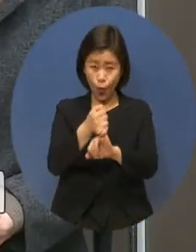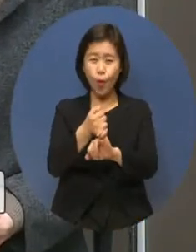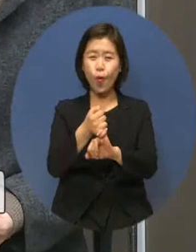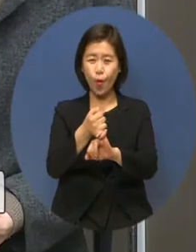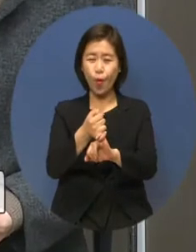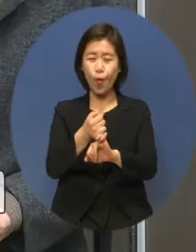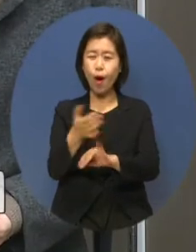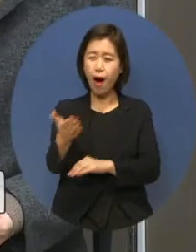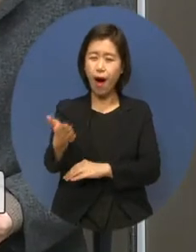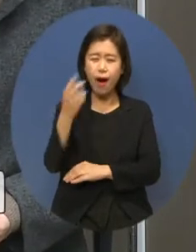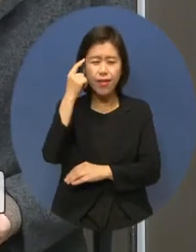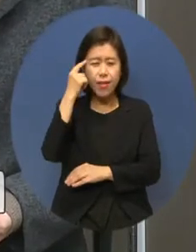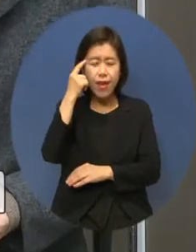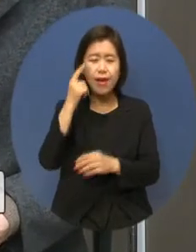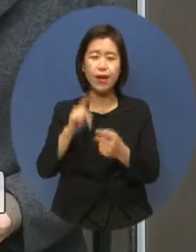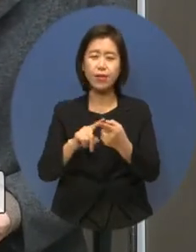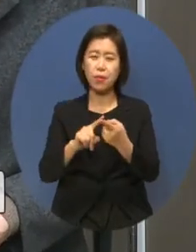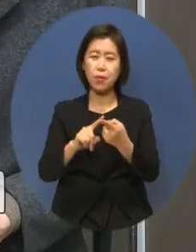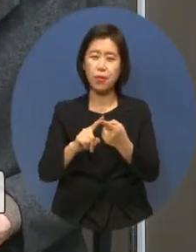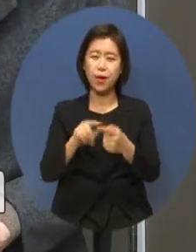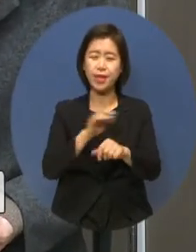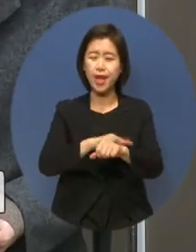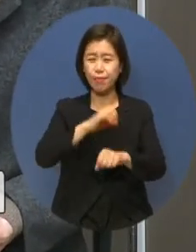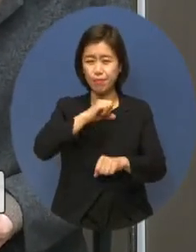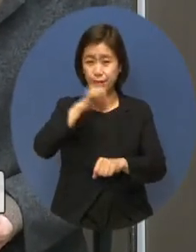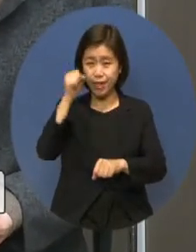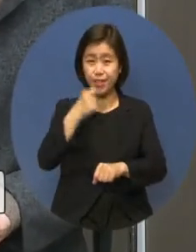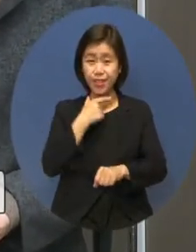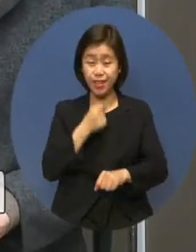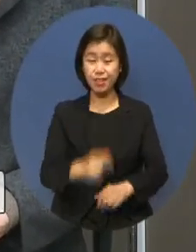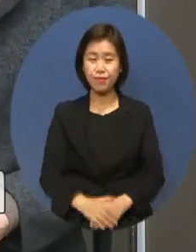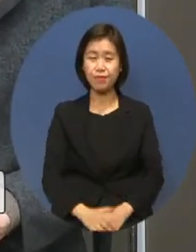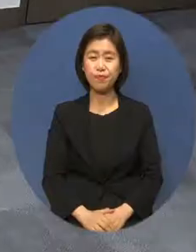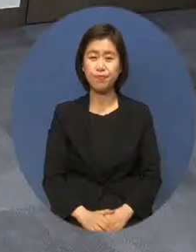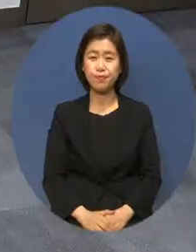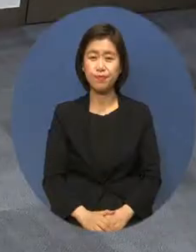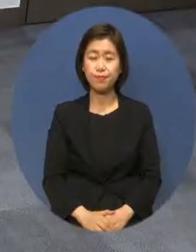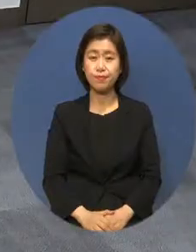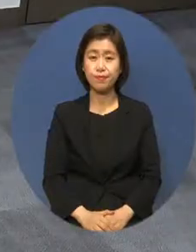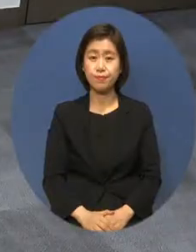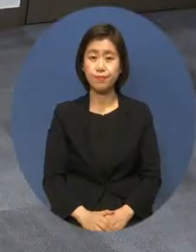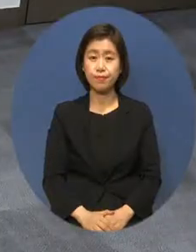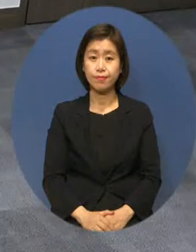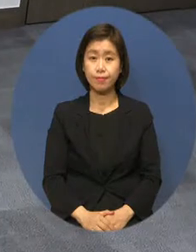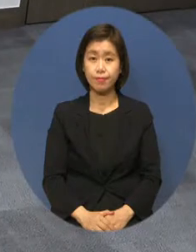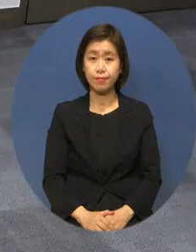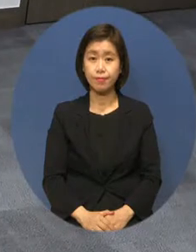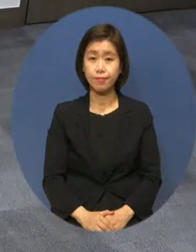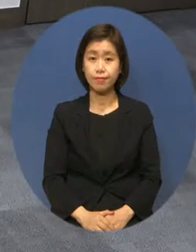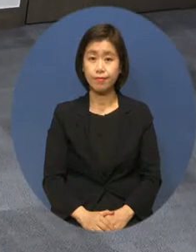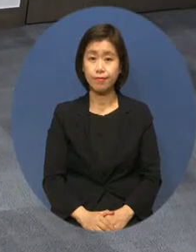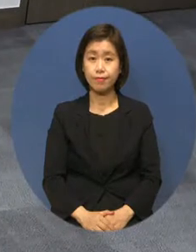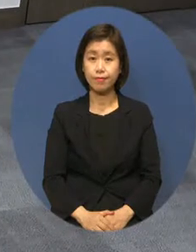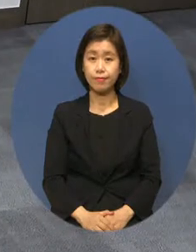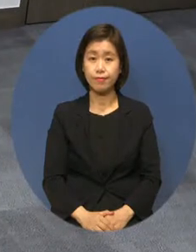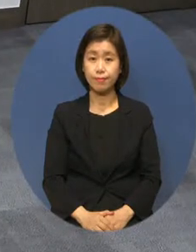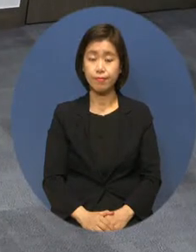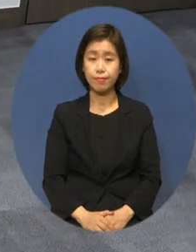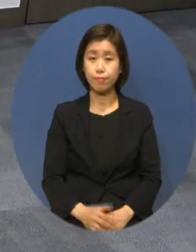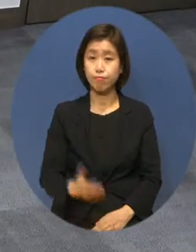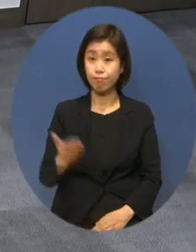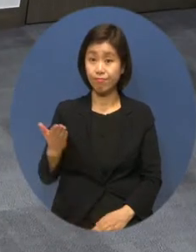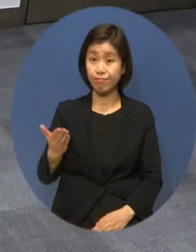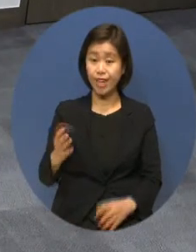문턱을 통과해서 네, 재정이 됐으면 좋겠습니다. 그럼 이제 대중들에게는 어떤